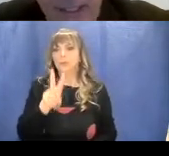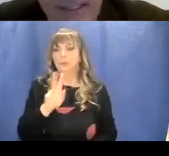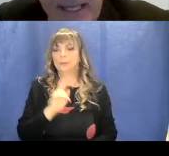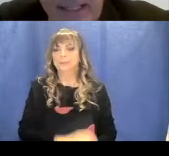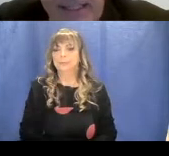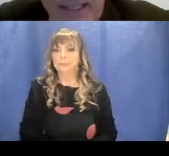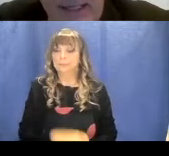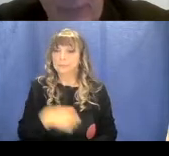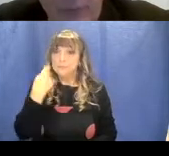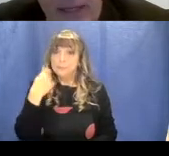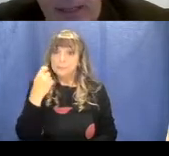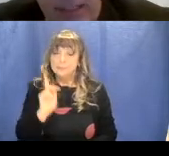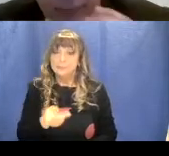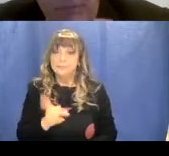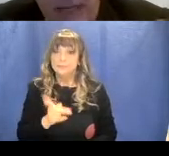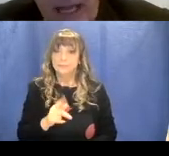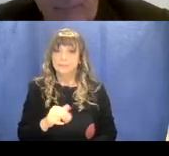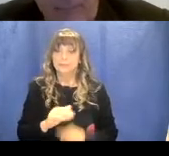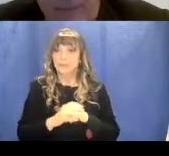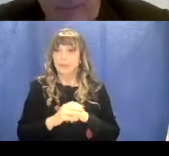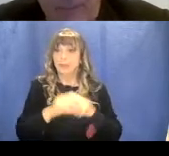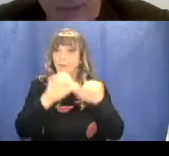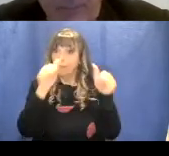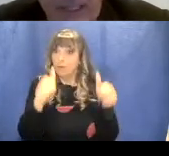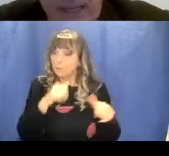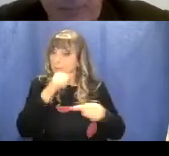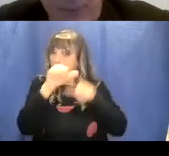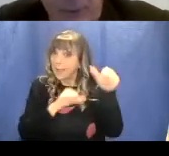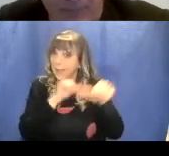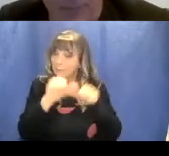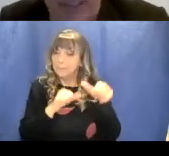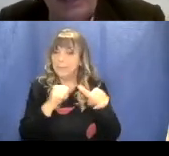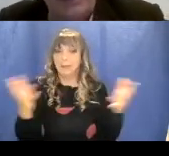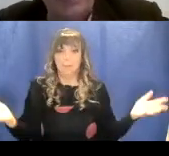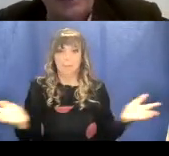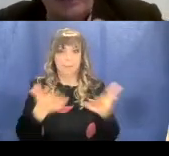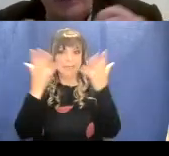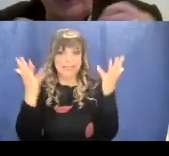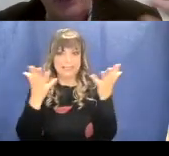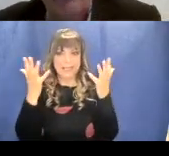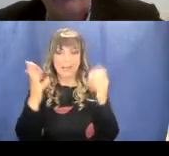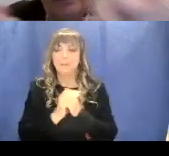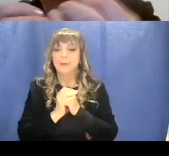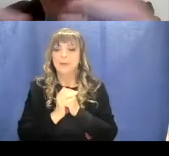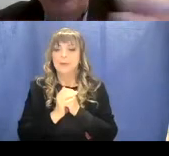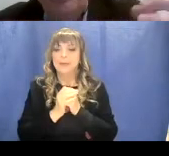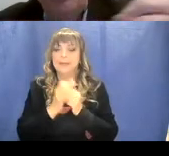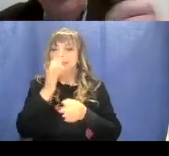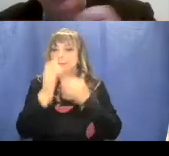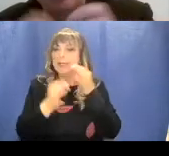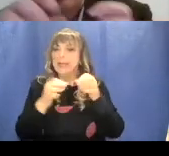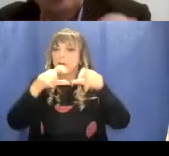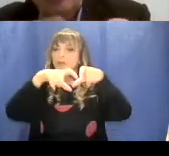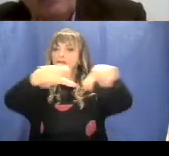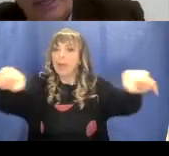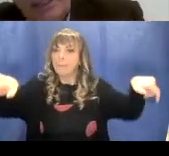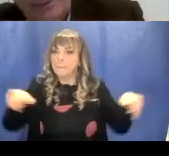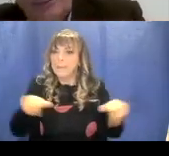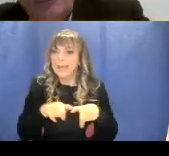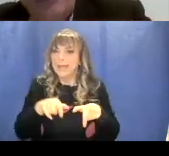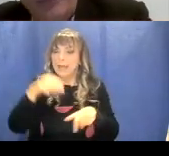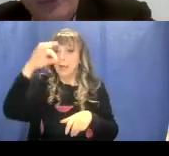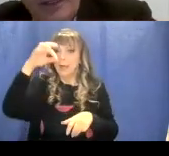la cosa interessante se che la forma se la forma cambia per esempio se si descrive una ciambella con un buco nel